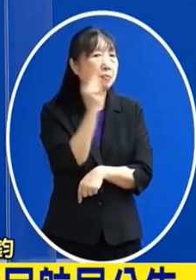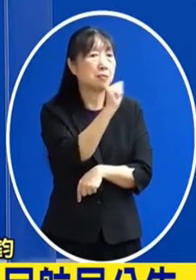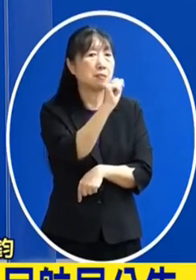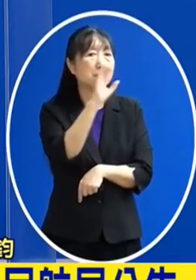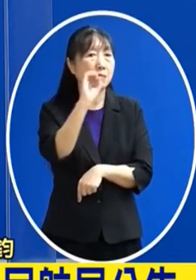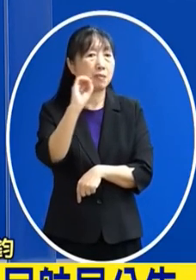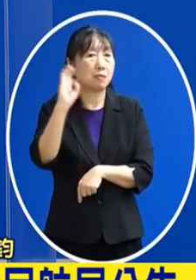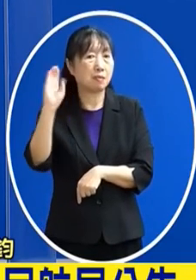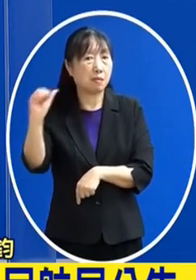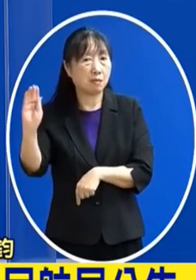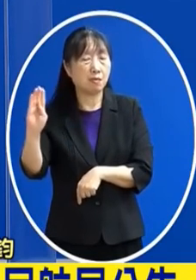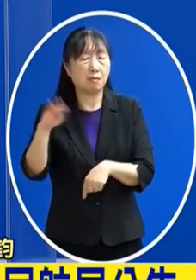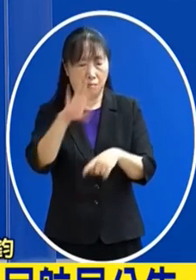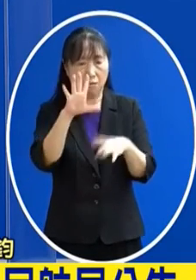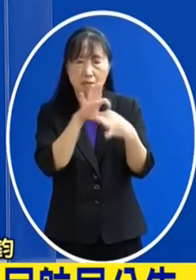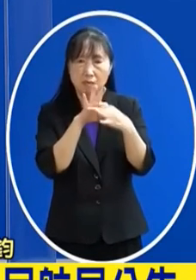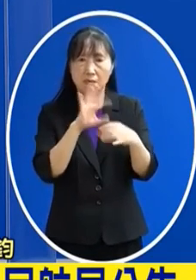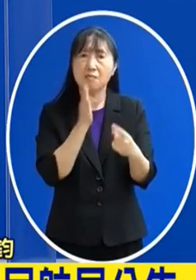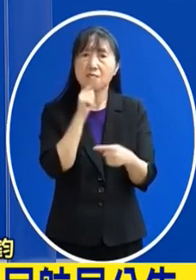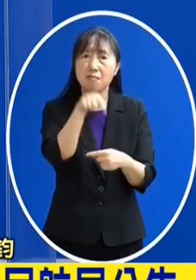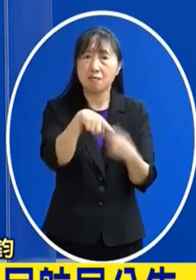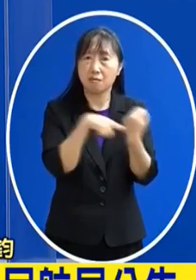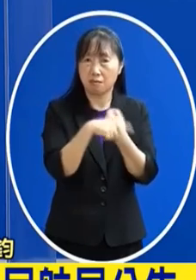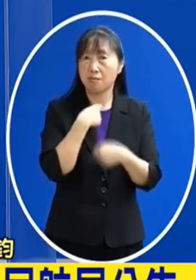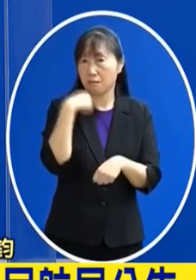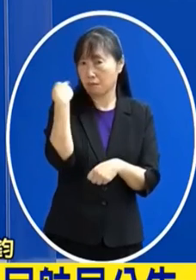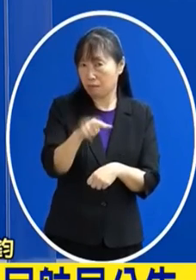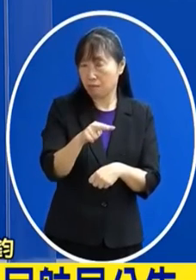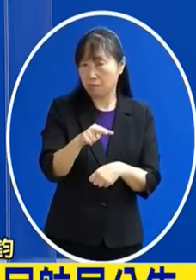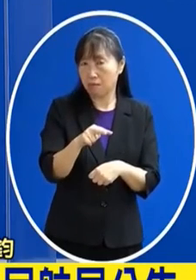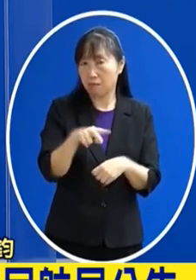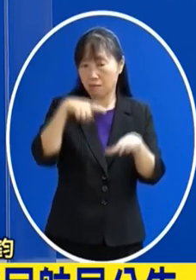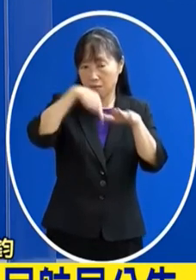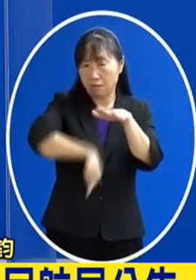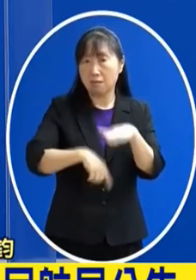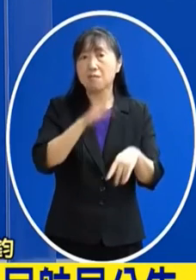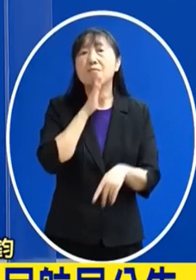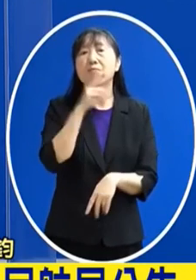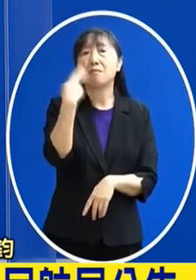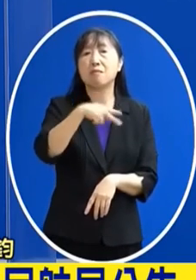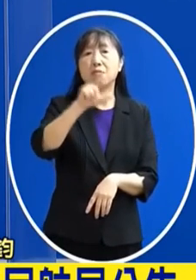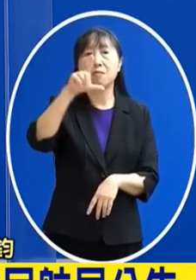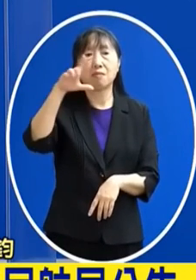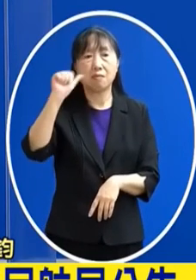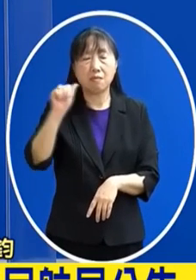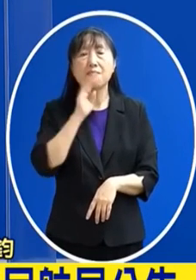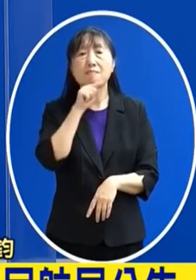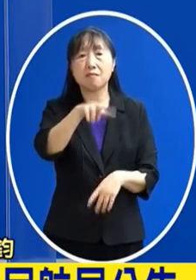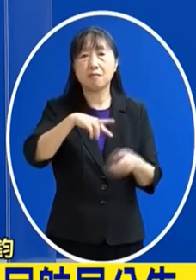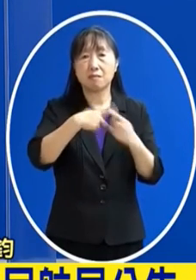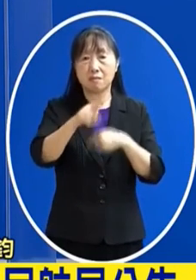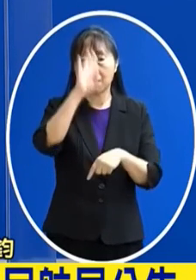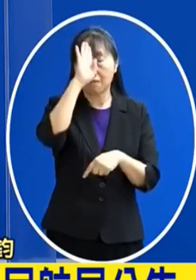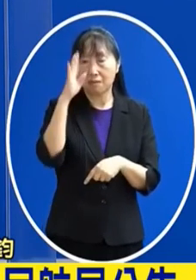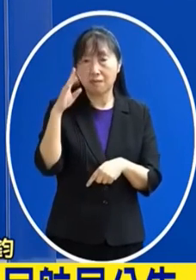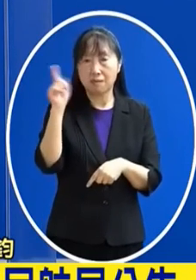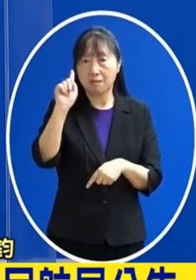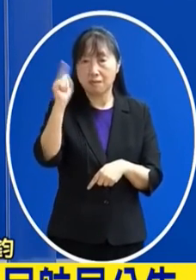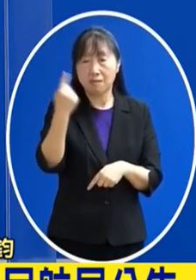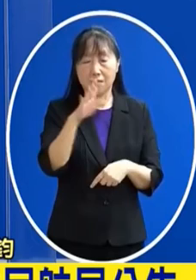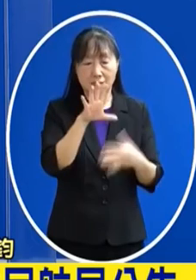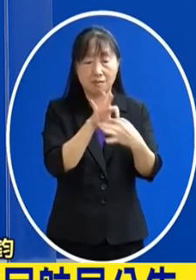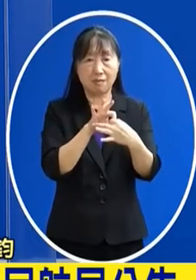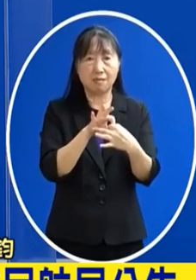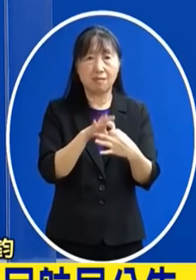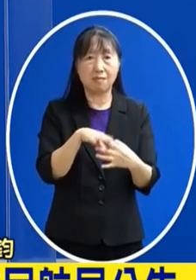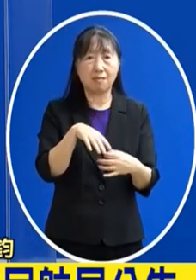过通常这样的研究大概要再进一步去看到底是哪一个 HLA 是跟这个病原的感染有关，我们